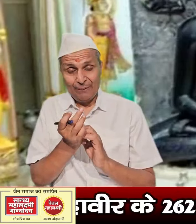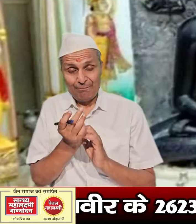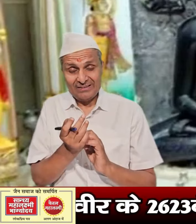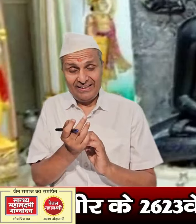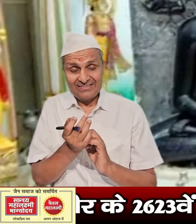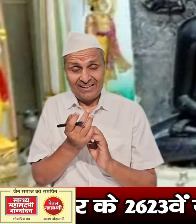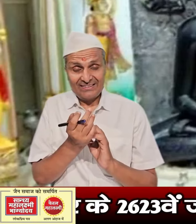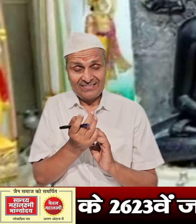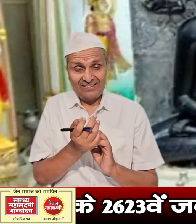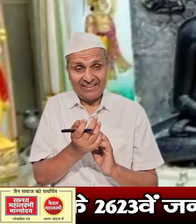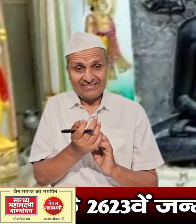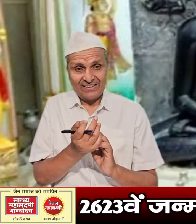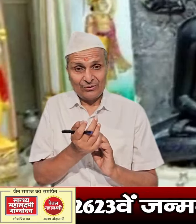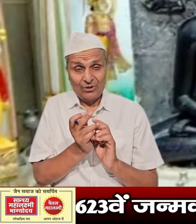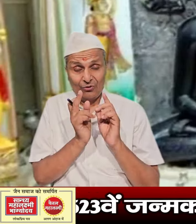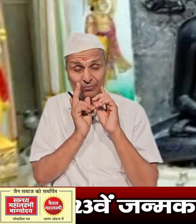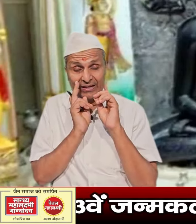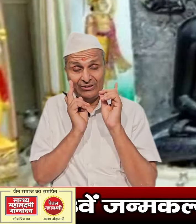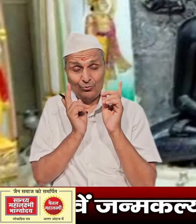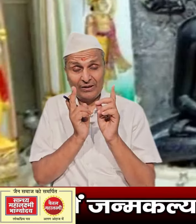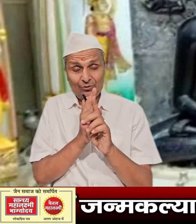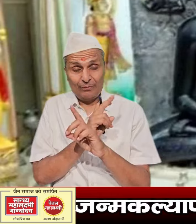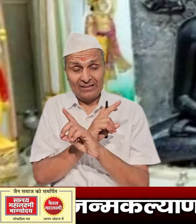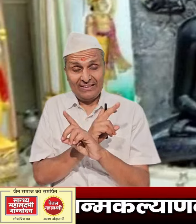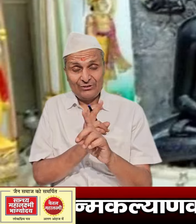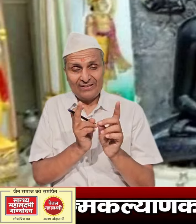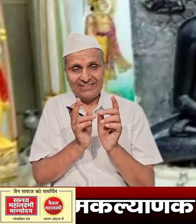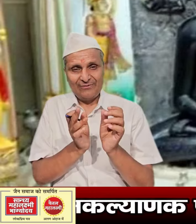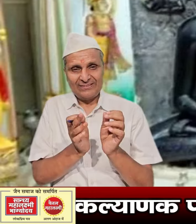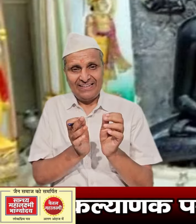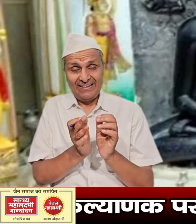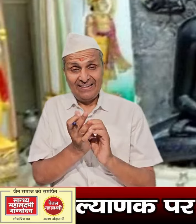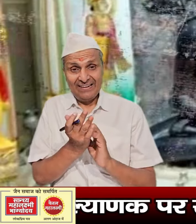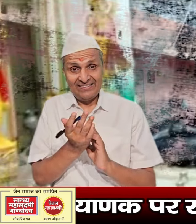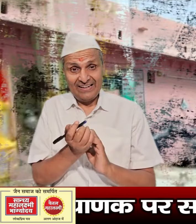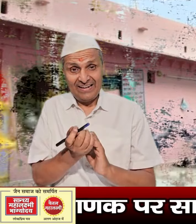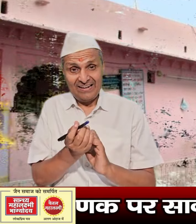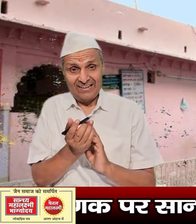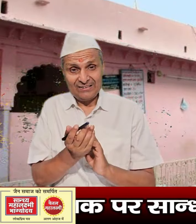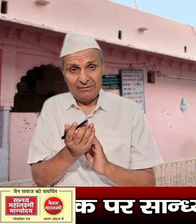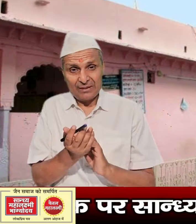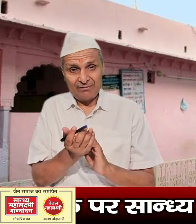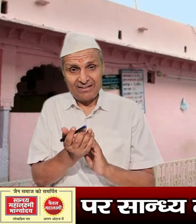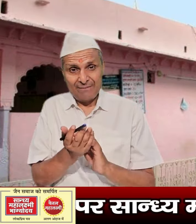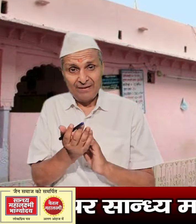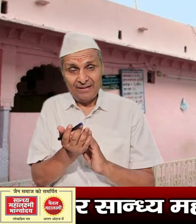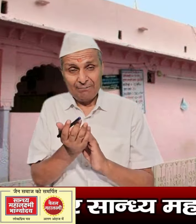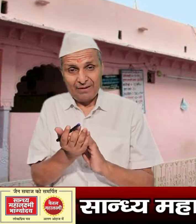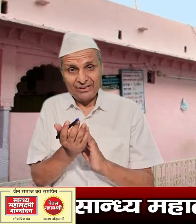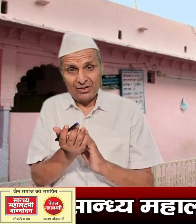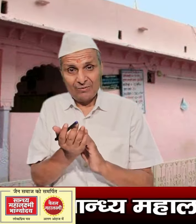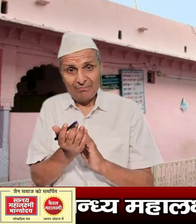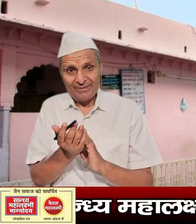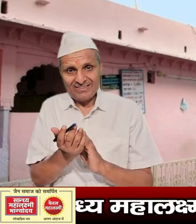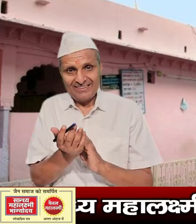जो भक्ति के साथ सरलता के साथ हो उसमें किंतु परंतु बट लेकिन चुना च नहीं होना चाहिए कहते हैं आज भी भगवान इन